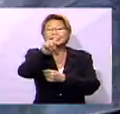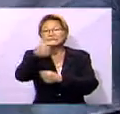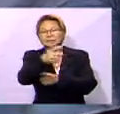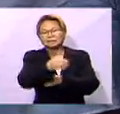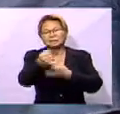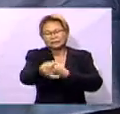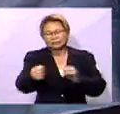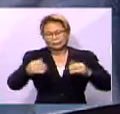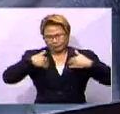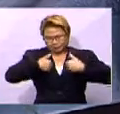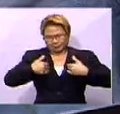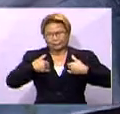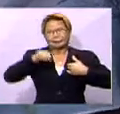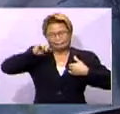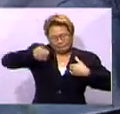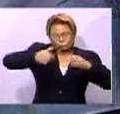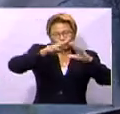Veterinar.